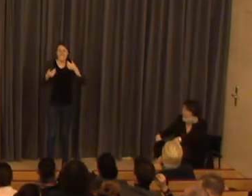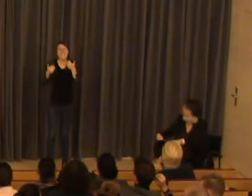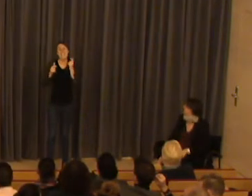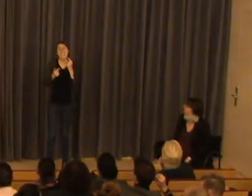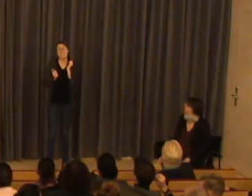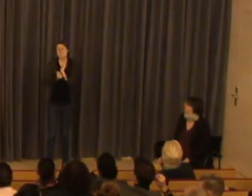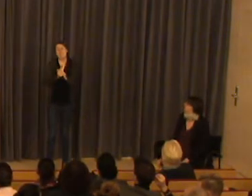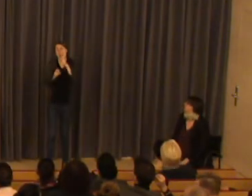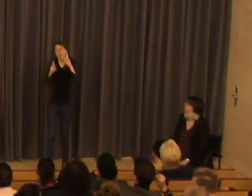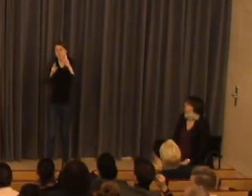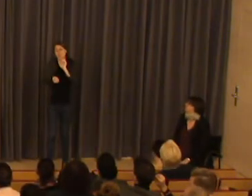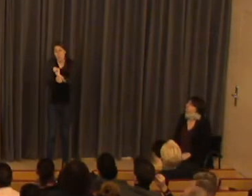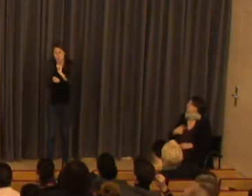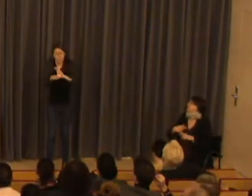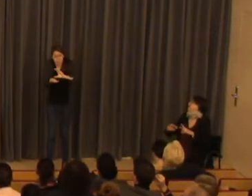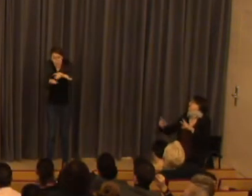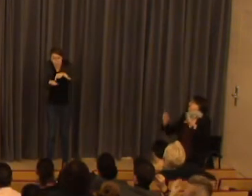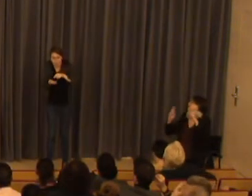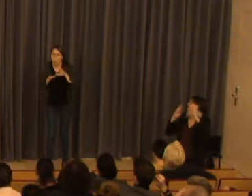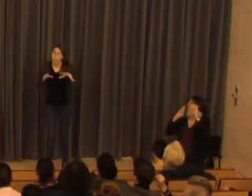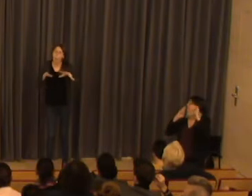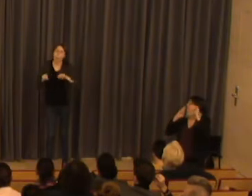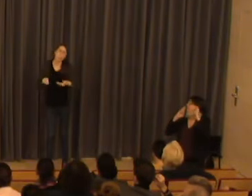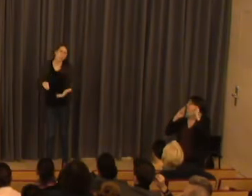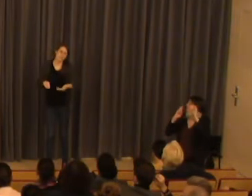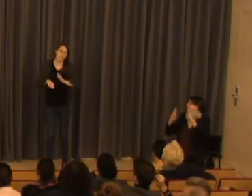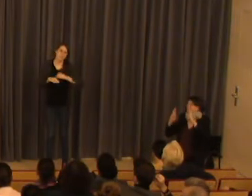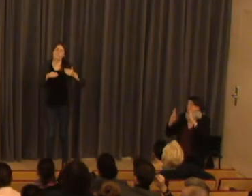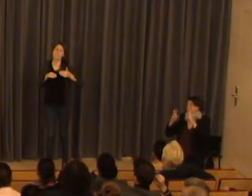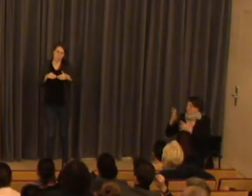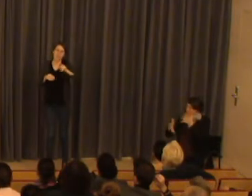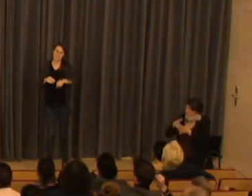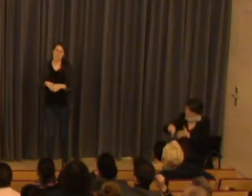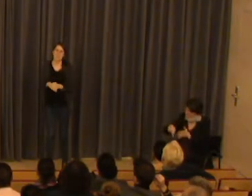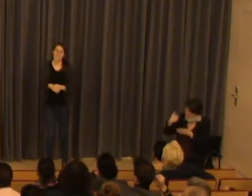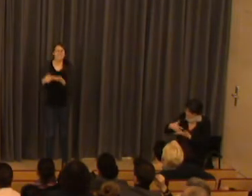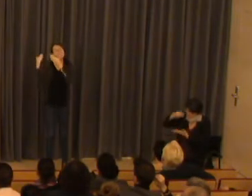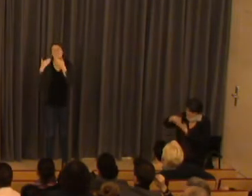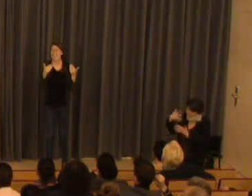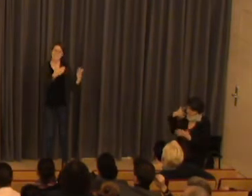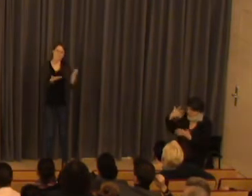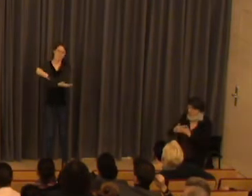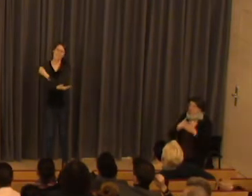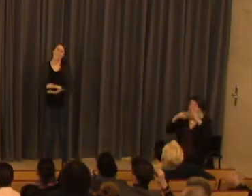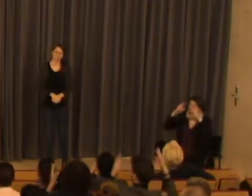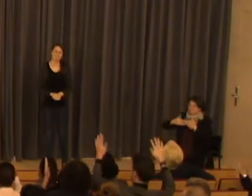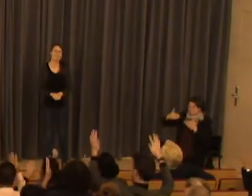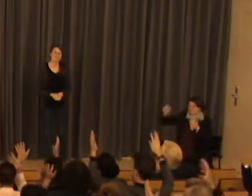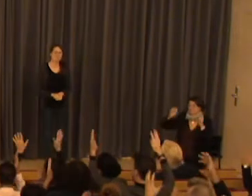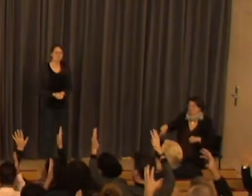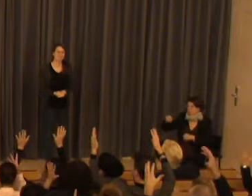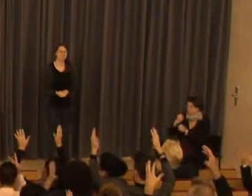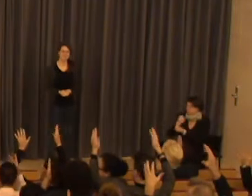útil, no només com a experiència, sinó que en el futur en puguin treure algun rendiment. Doncs moltes gràcies a tots ells.